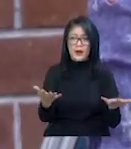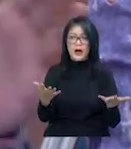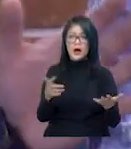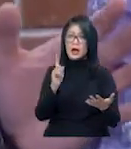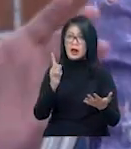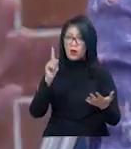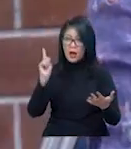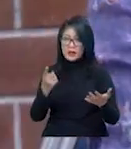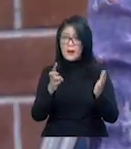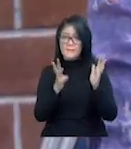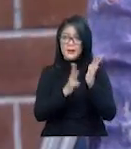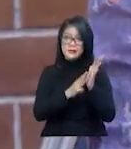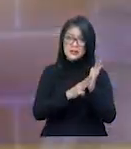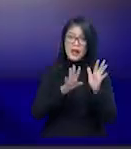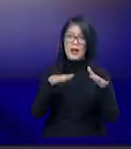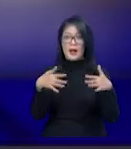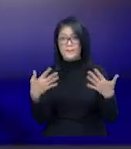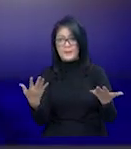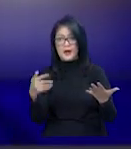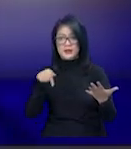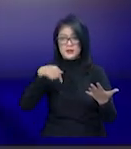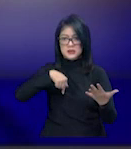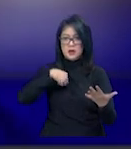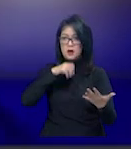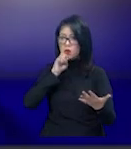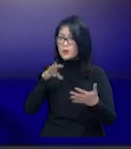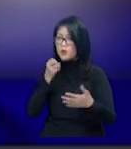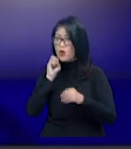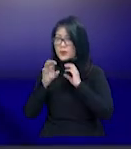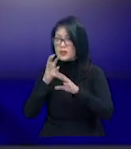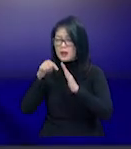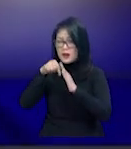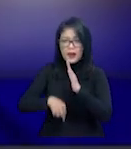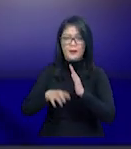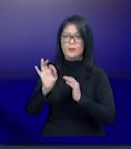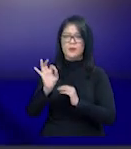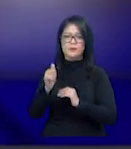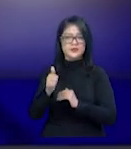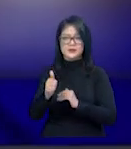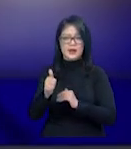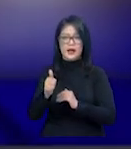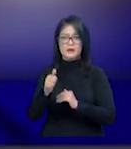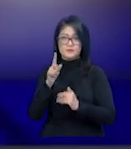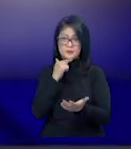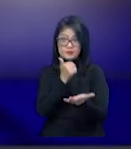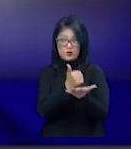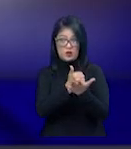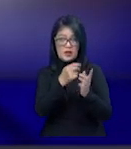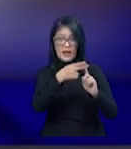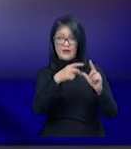saya tidak bisa sampaikan secara detail ya saat ini kala itu Ferdi sampo ternyata juga panik saat mengetahui Richard elizar ternyata